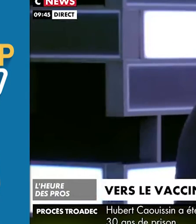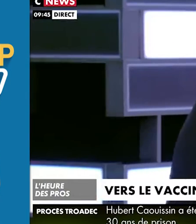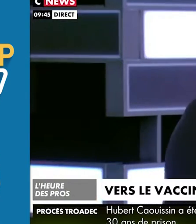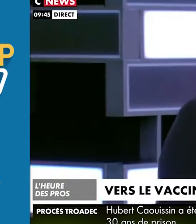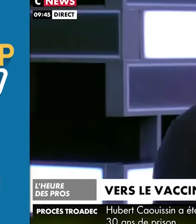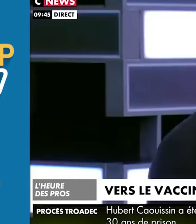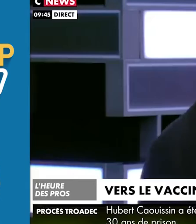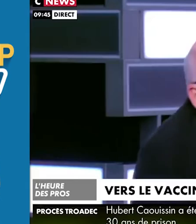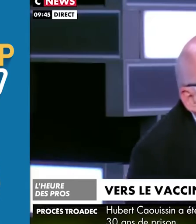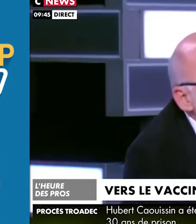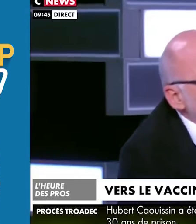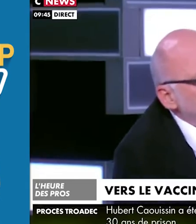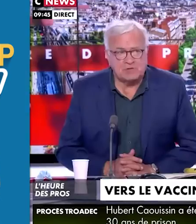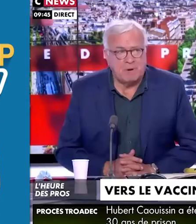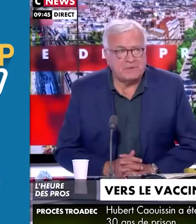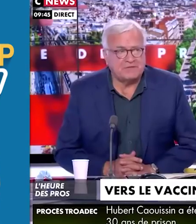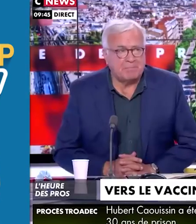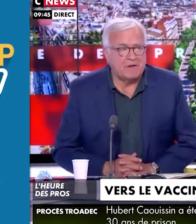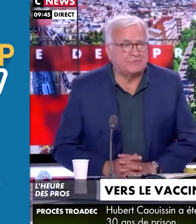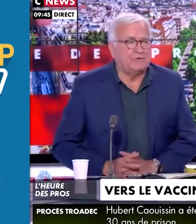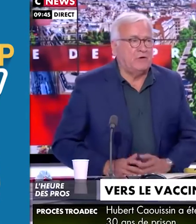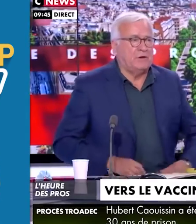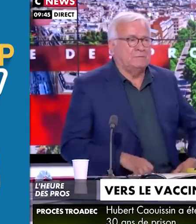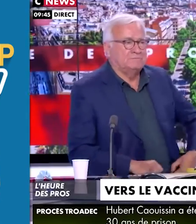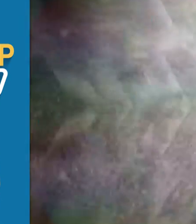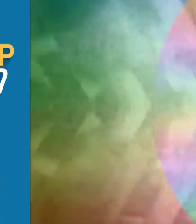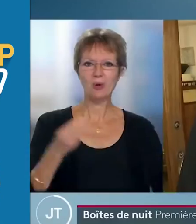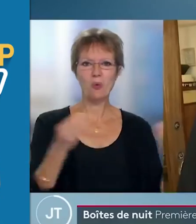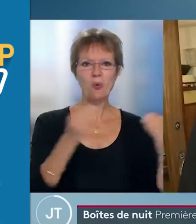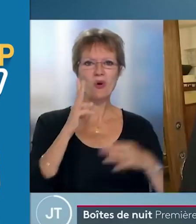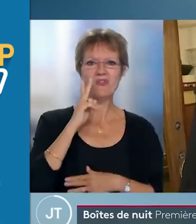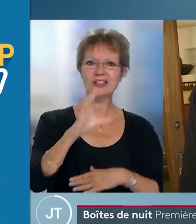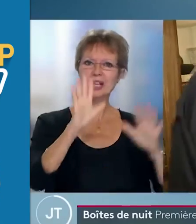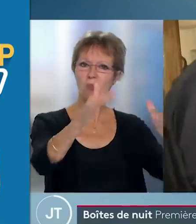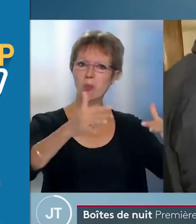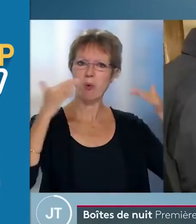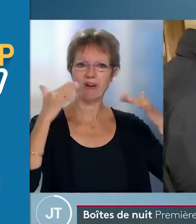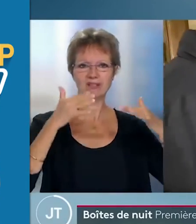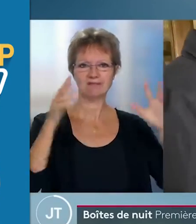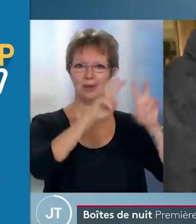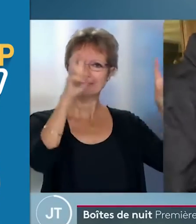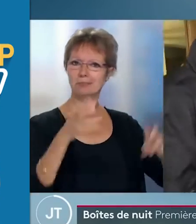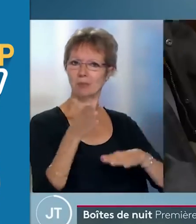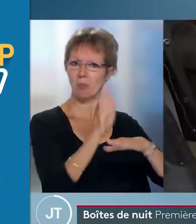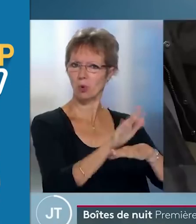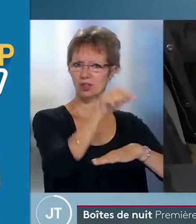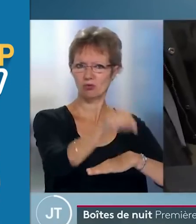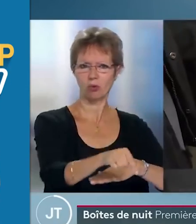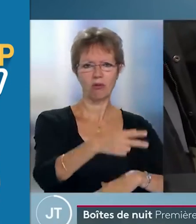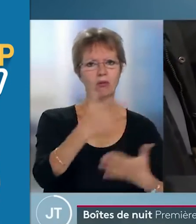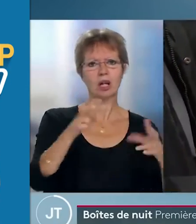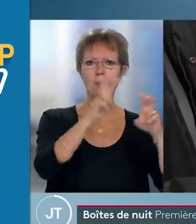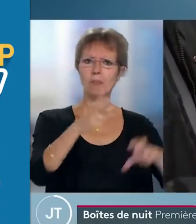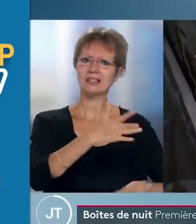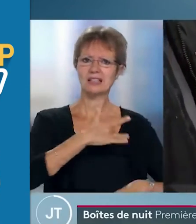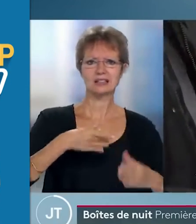prix de le paquet de cigarettes 10 euros, il a largement payé sa place. Alors je retire mon attaque. Ils ont dû montrer patte blanche. Le pass sanitaire et une